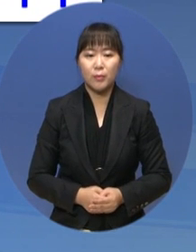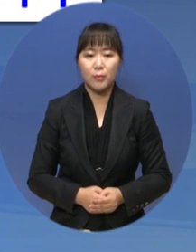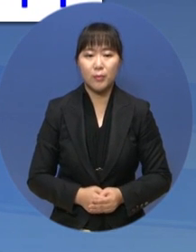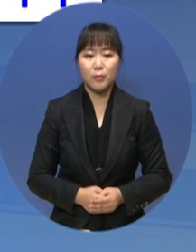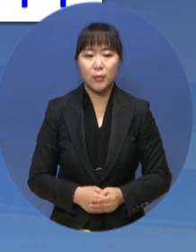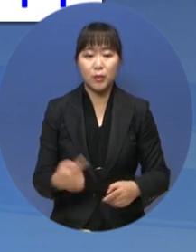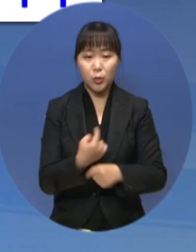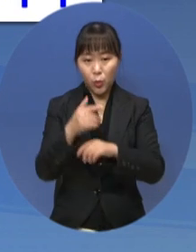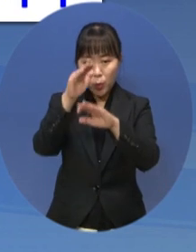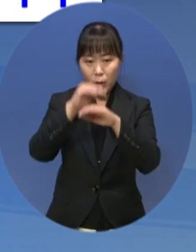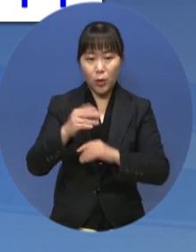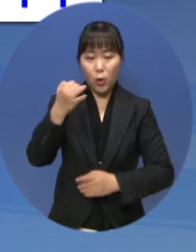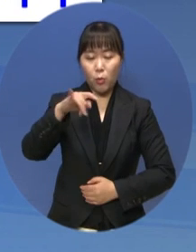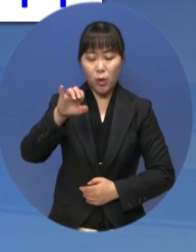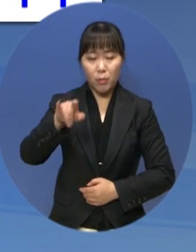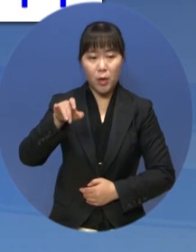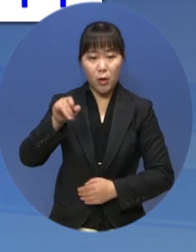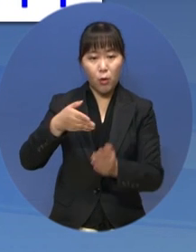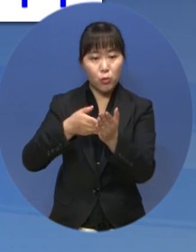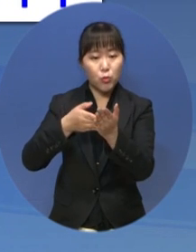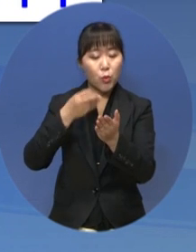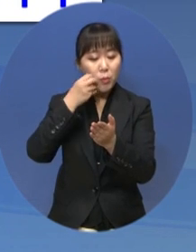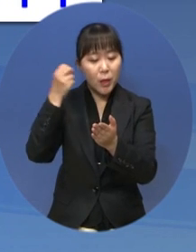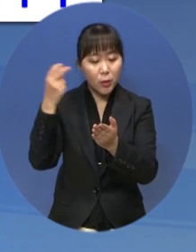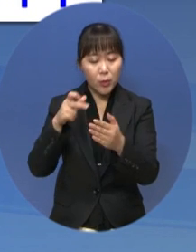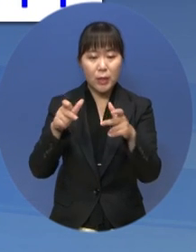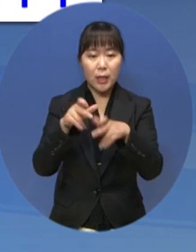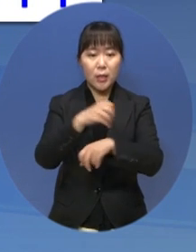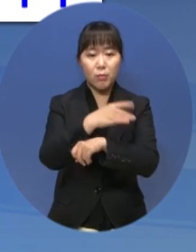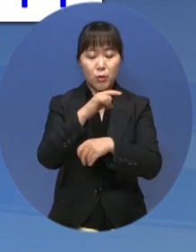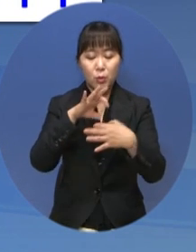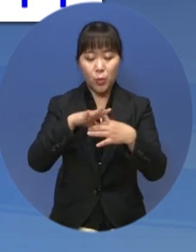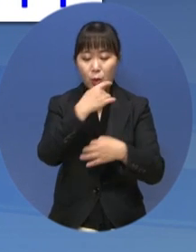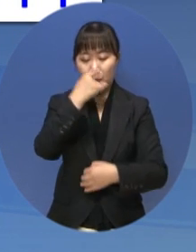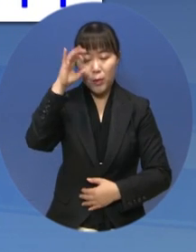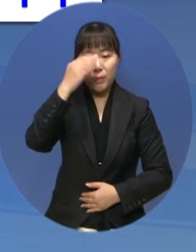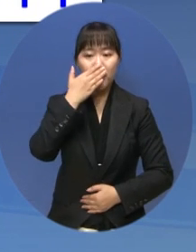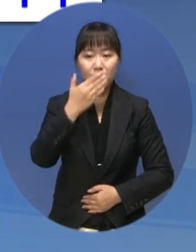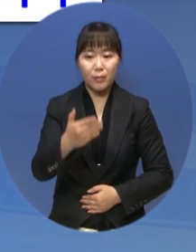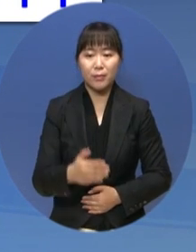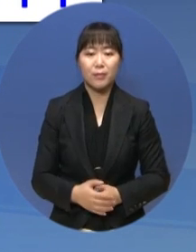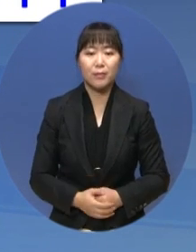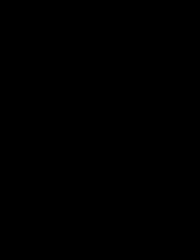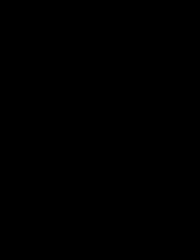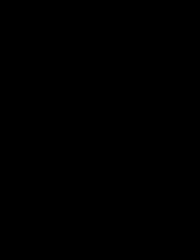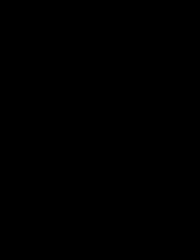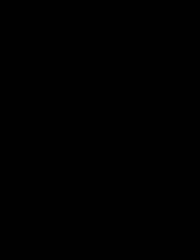이 밖에 자세한 소식은 웰피어뉴스 홈페이지와 장애인신문에서 확인할 수 있습니다.